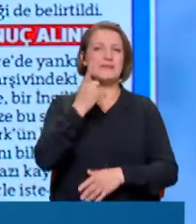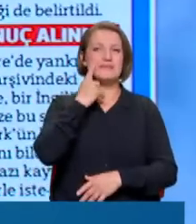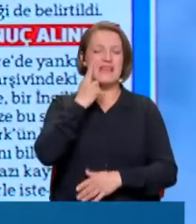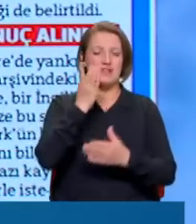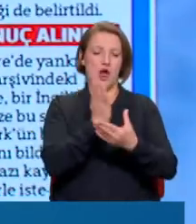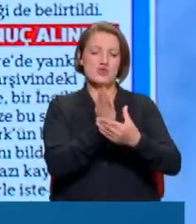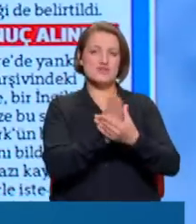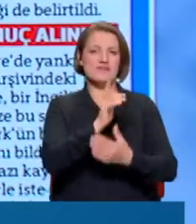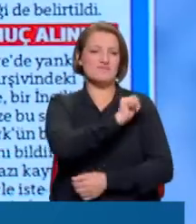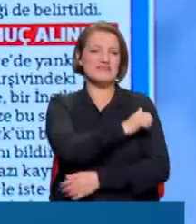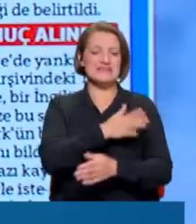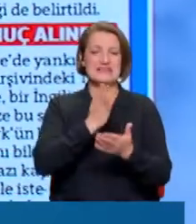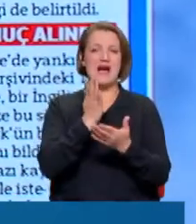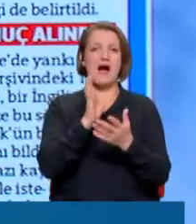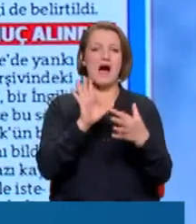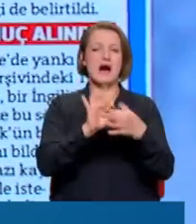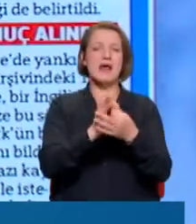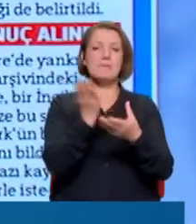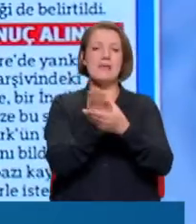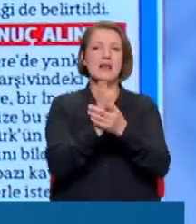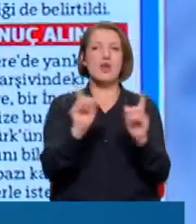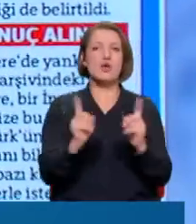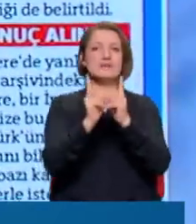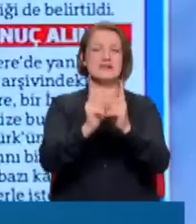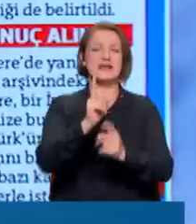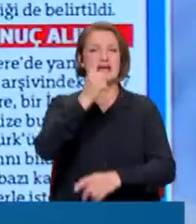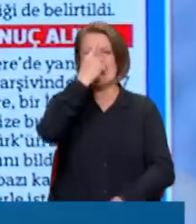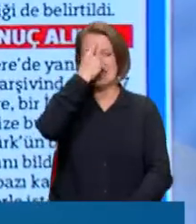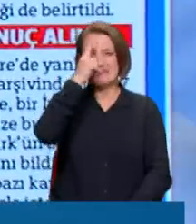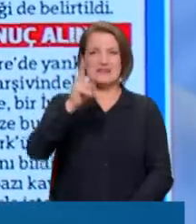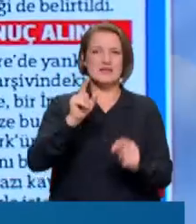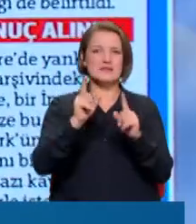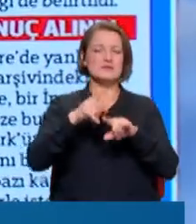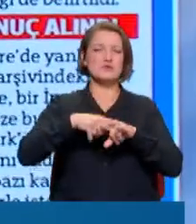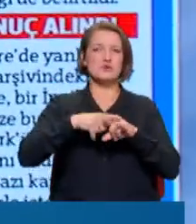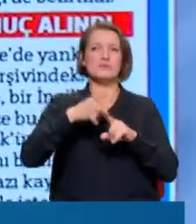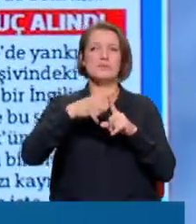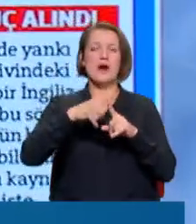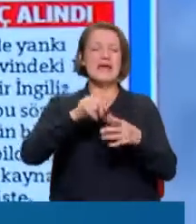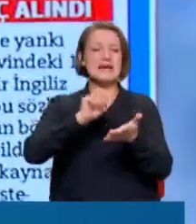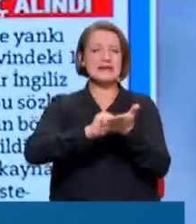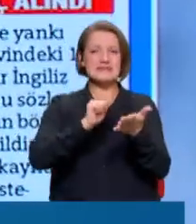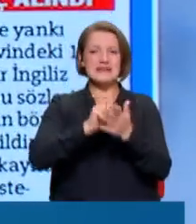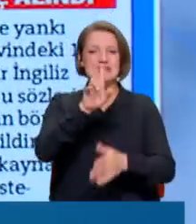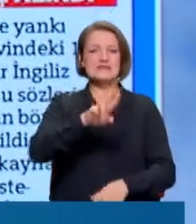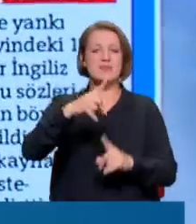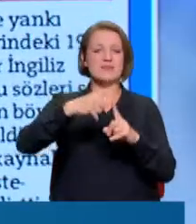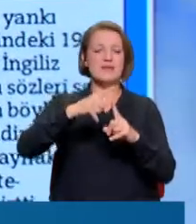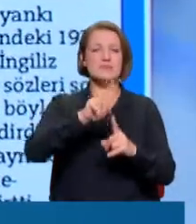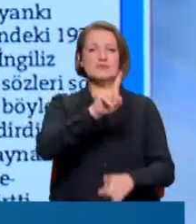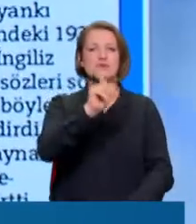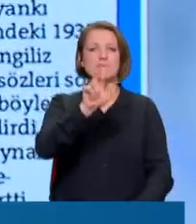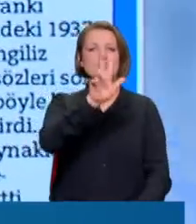arşivindeki filistinle ilgili belgenin özeti şöyle Hindistan'da the Bombay chronicle gazetesinin 27 Temmuz